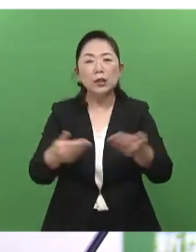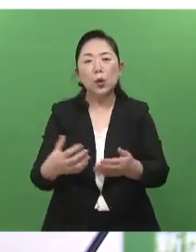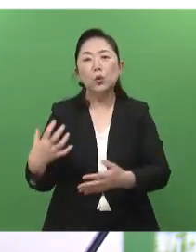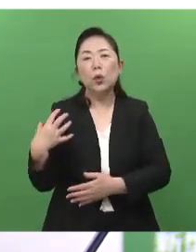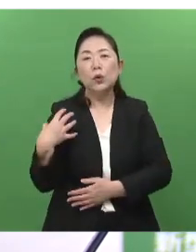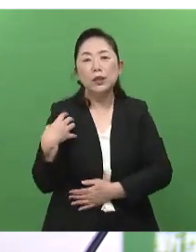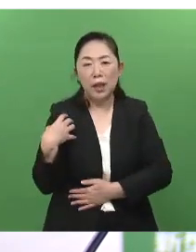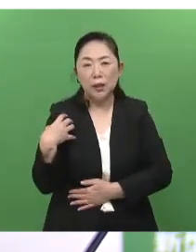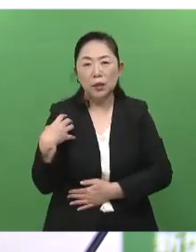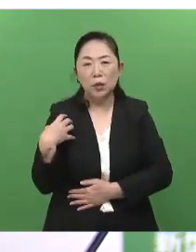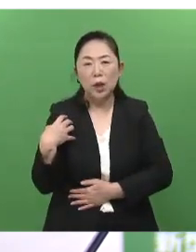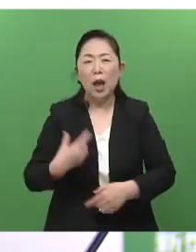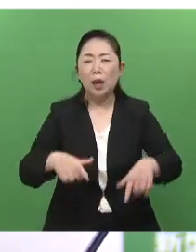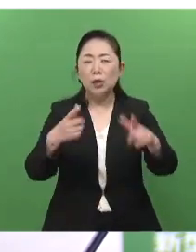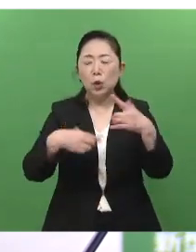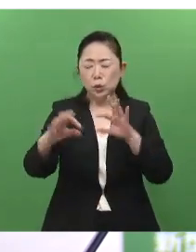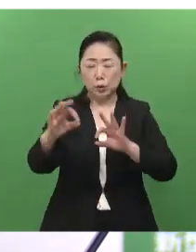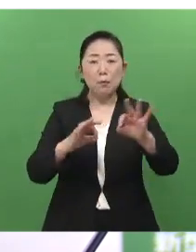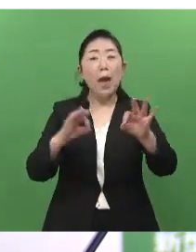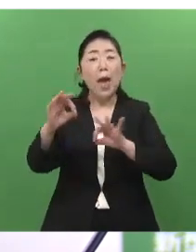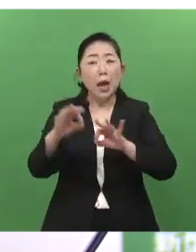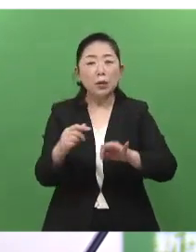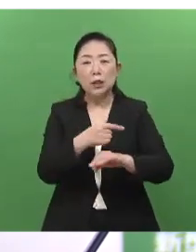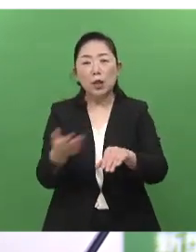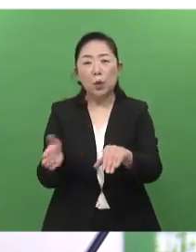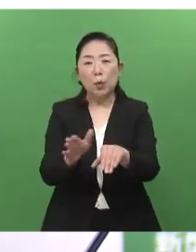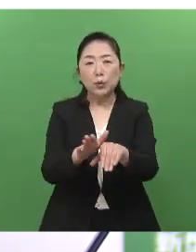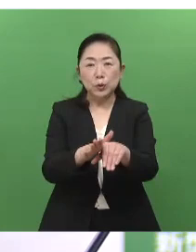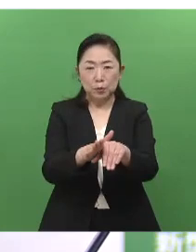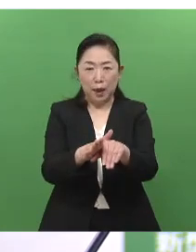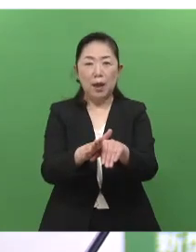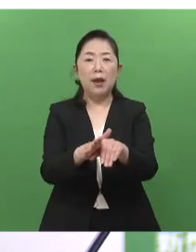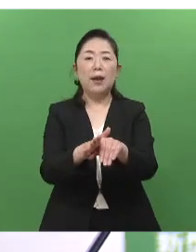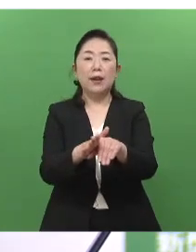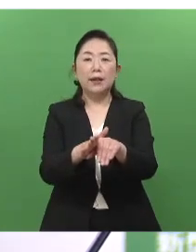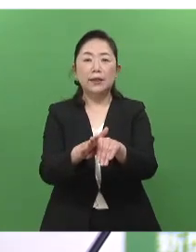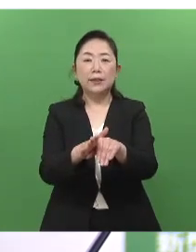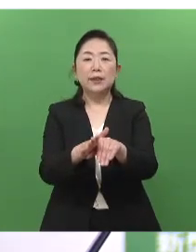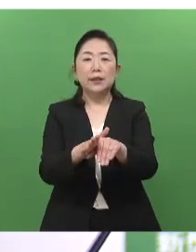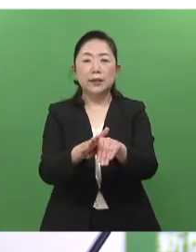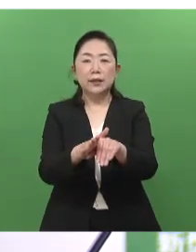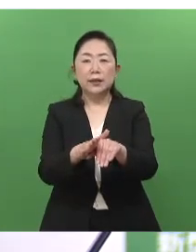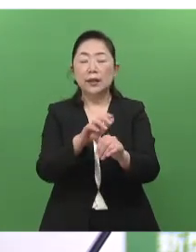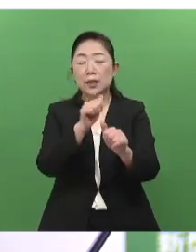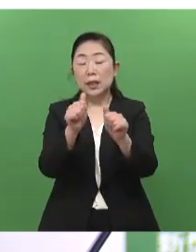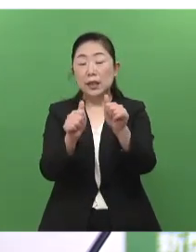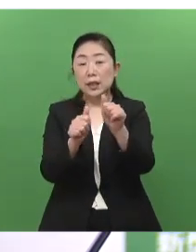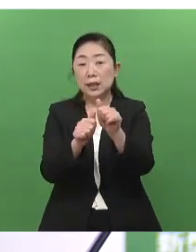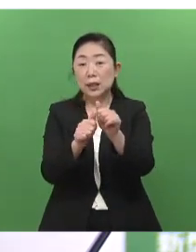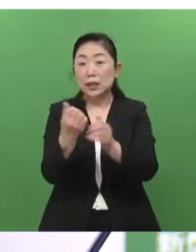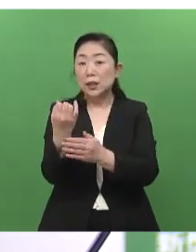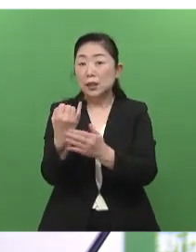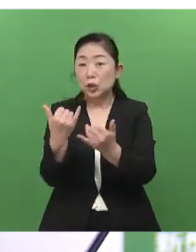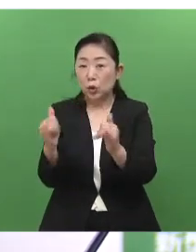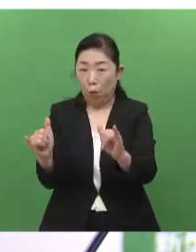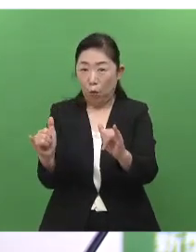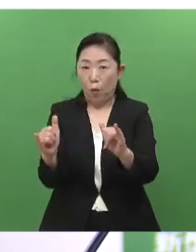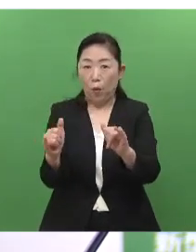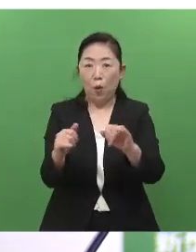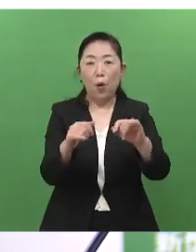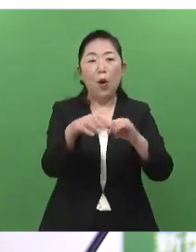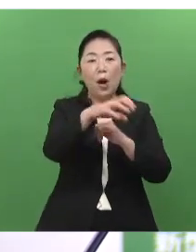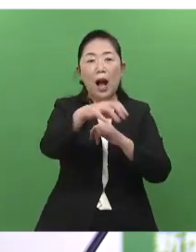っちゅうメールなども含めて、こう秘書そしてまた各局から